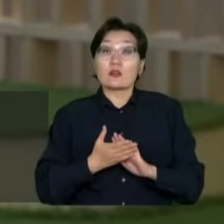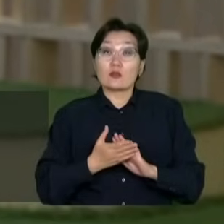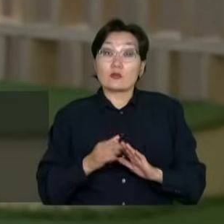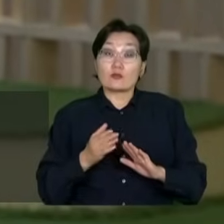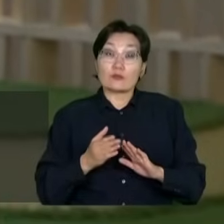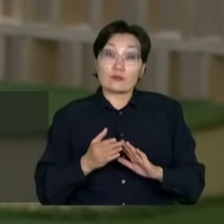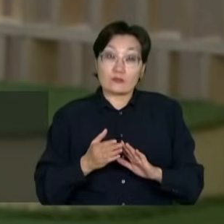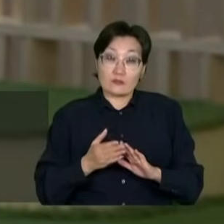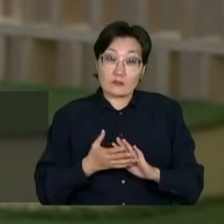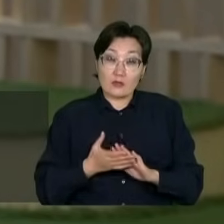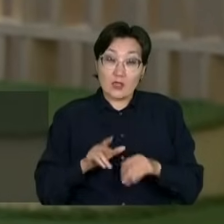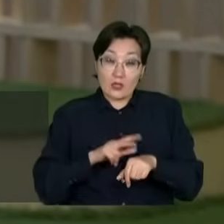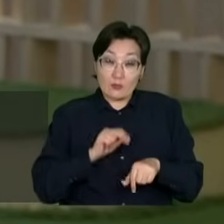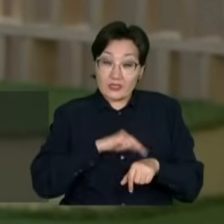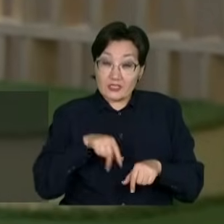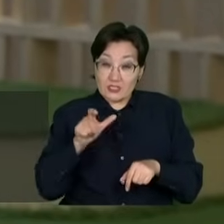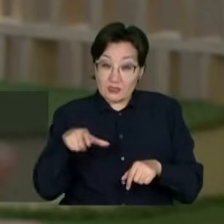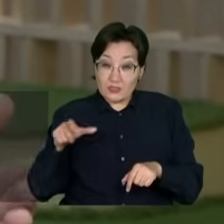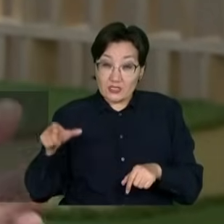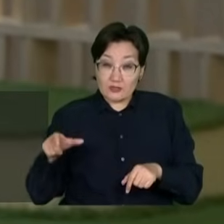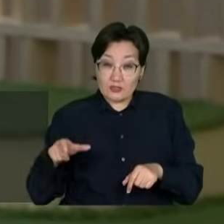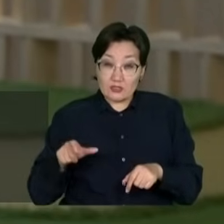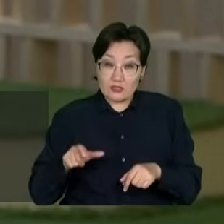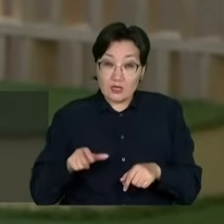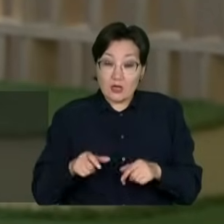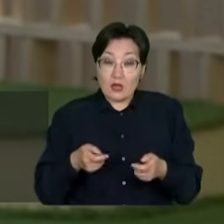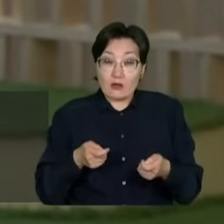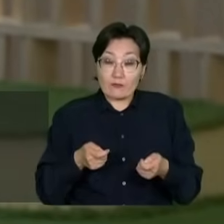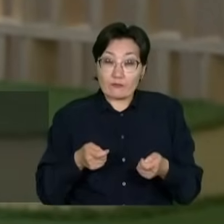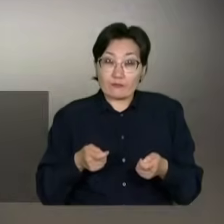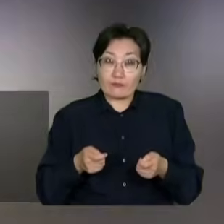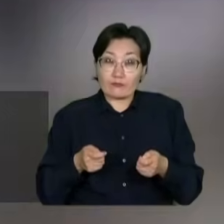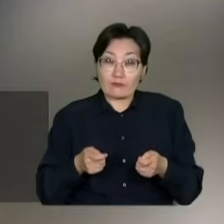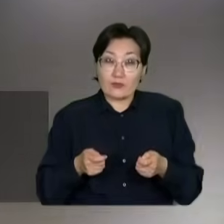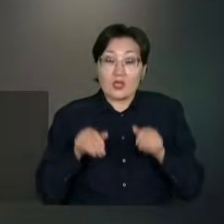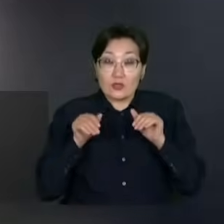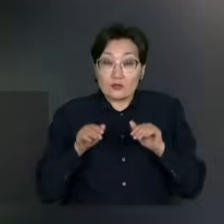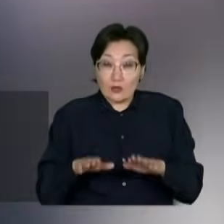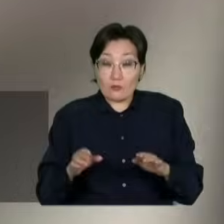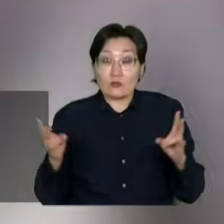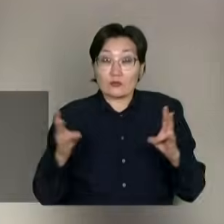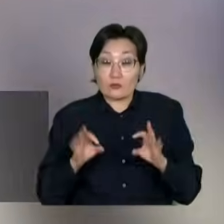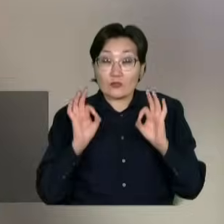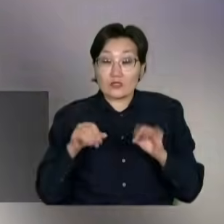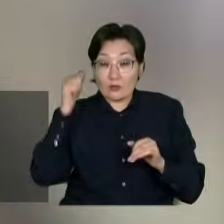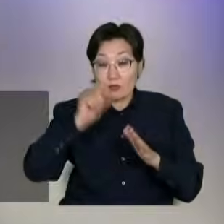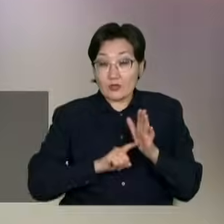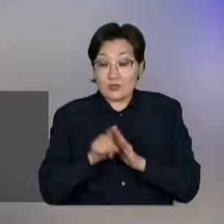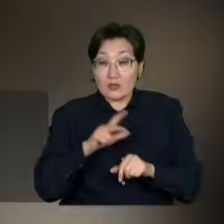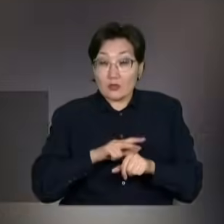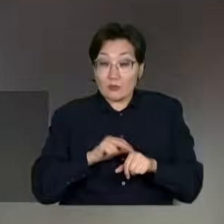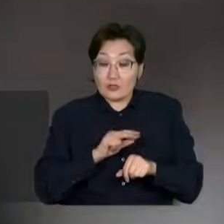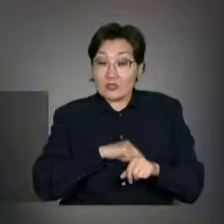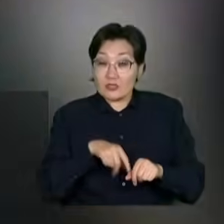орайда полиция қызметкерлеріне билік берген дұрыс деп ойлаймын. Айта кетейік, елімізде жыл басынан бері ішкі істер